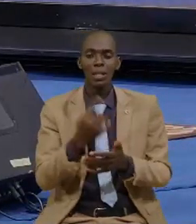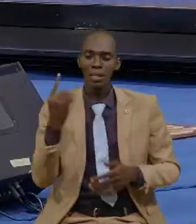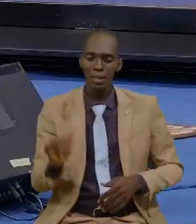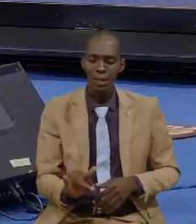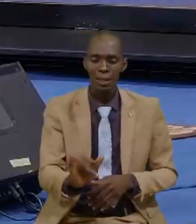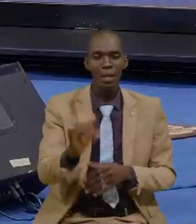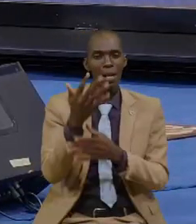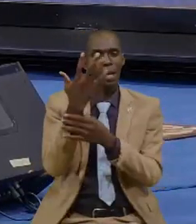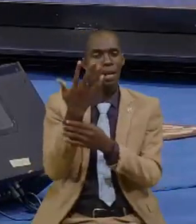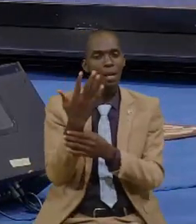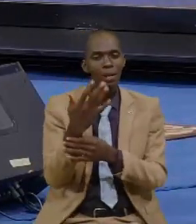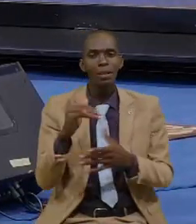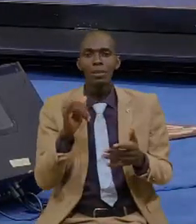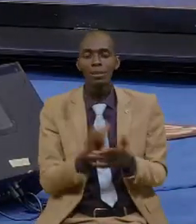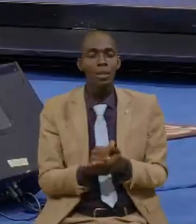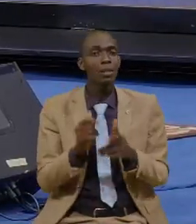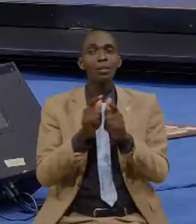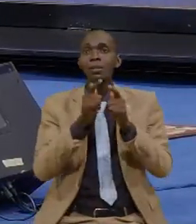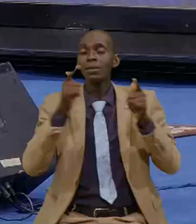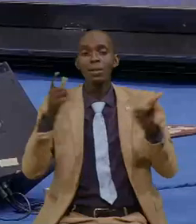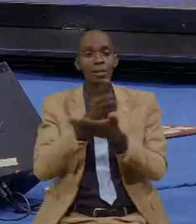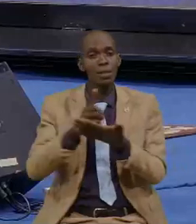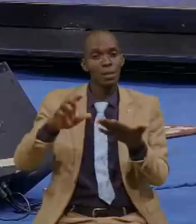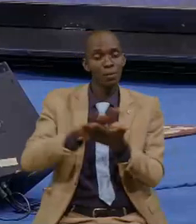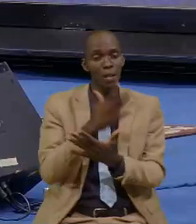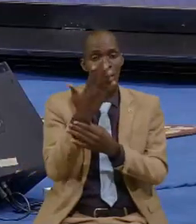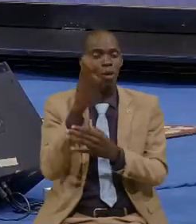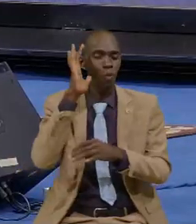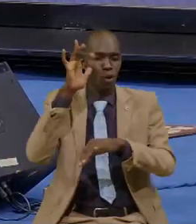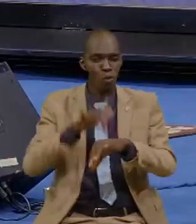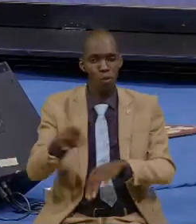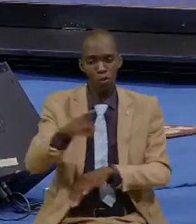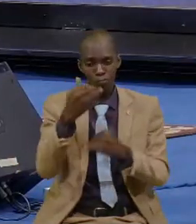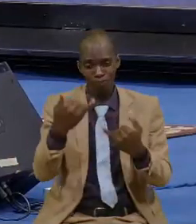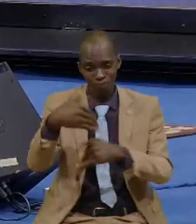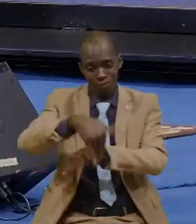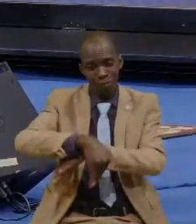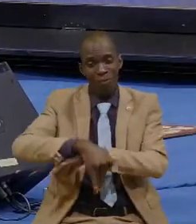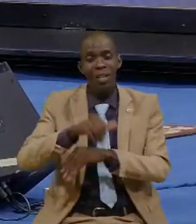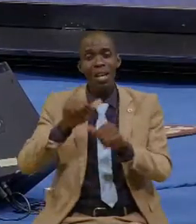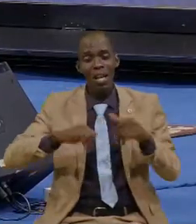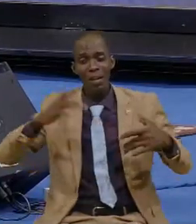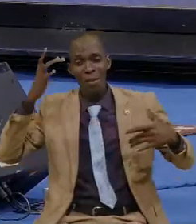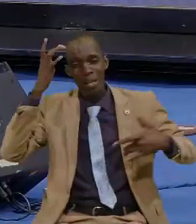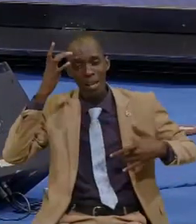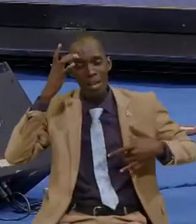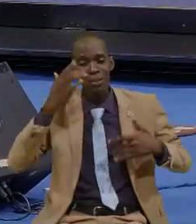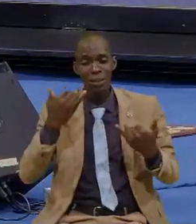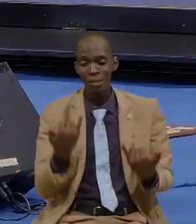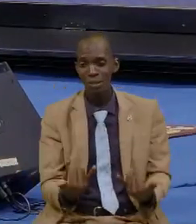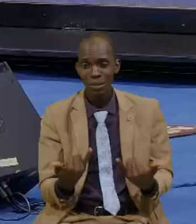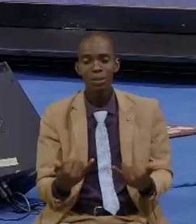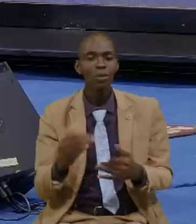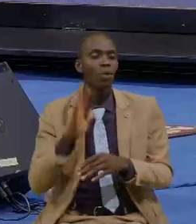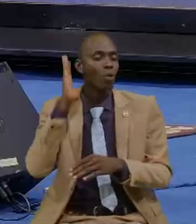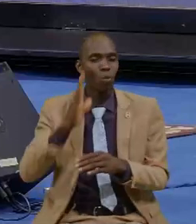main éternelle là. La main surnaturelle vous touche ce soir et toute infirmité,